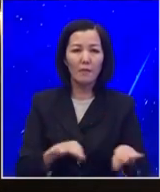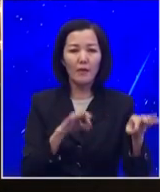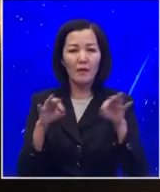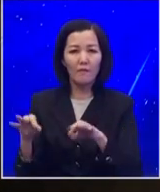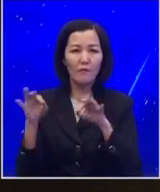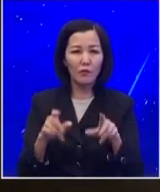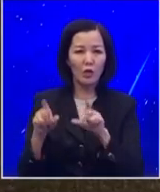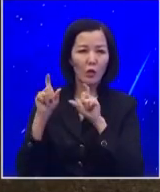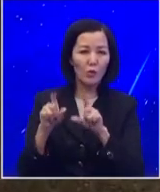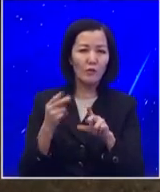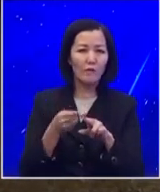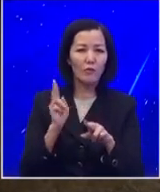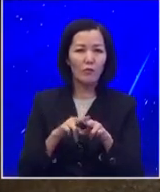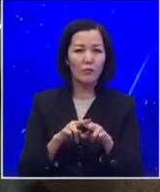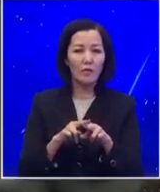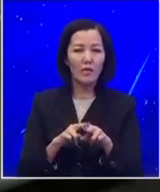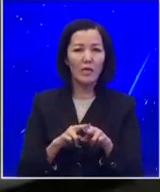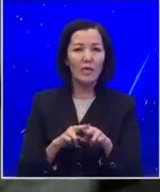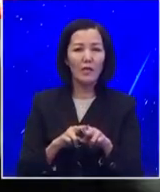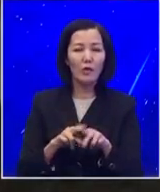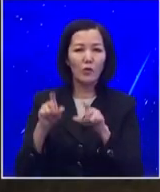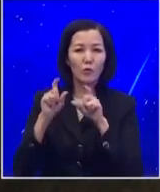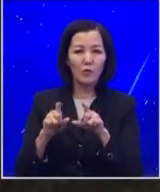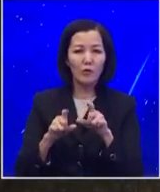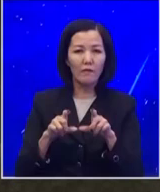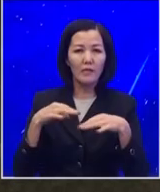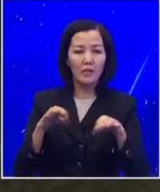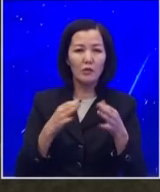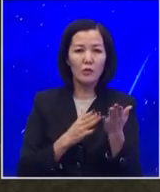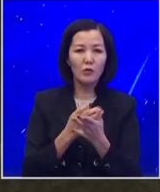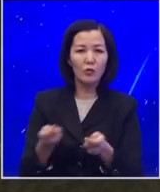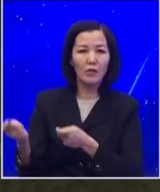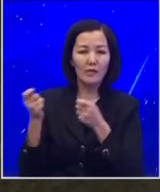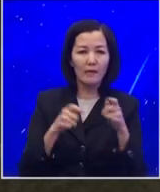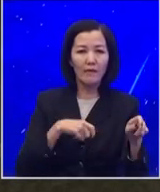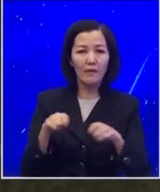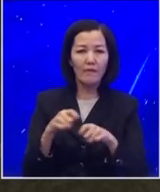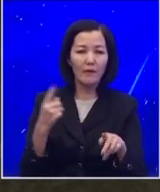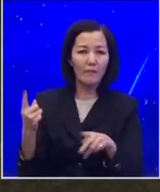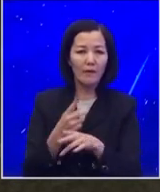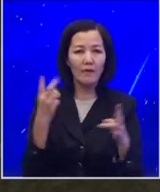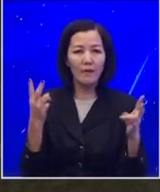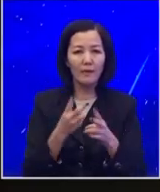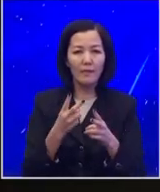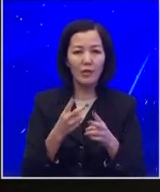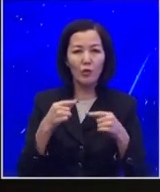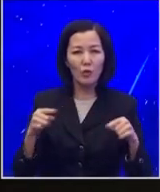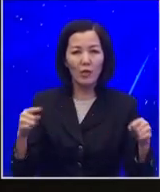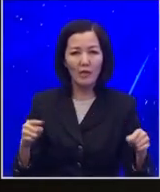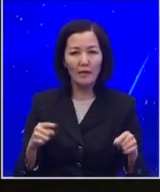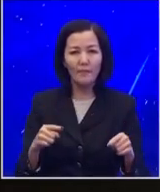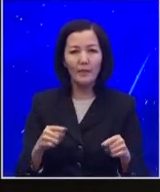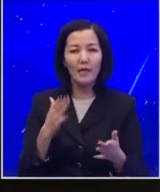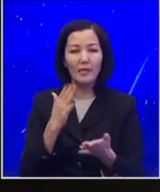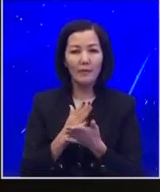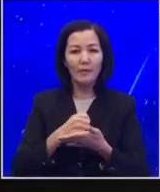грузов, в том числе транзитных, лиц и грузового транспорта, служб доставки товаров первой необходимости и ряда других,